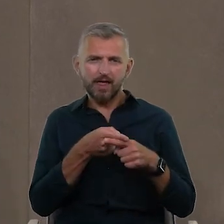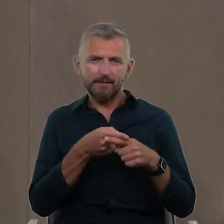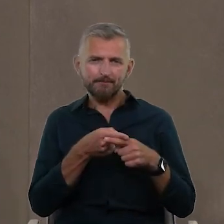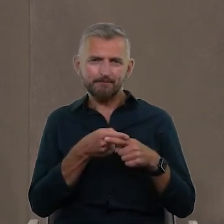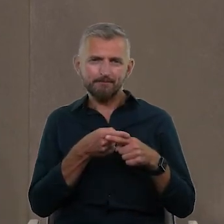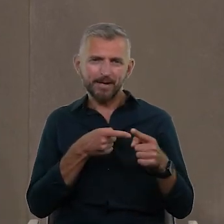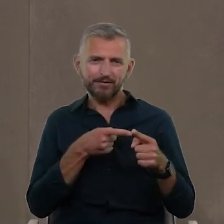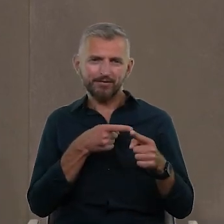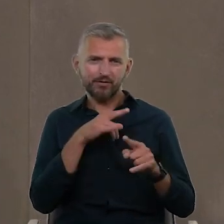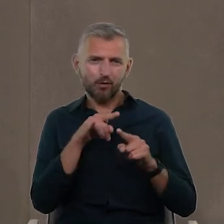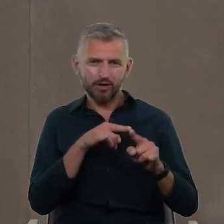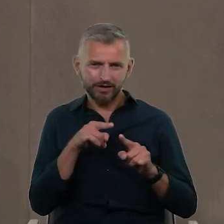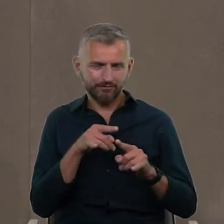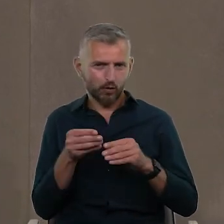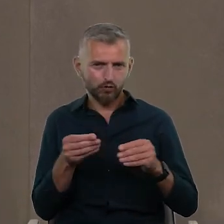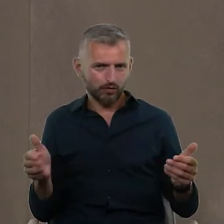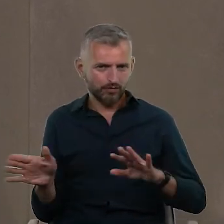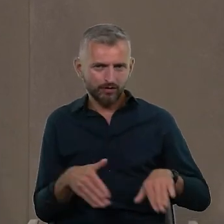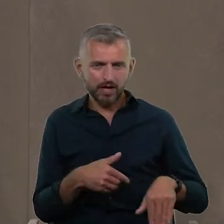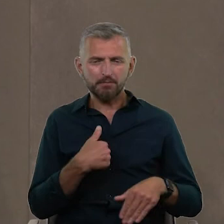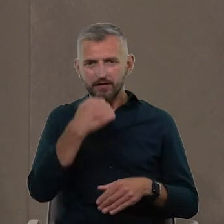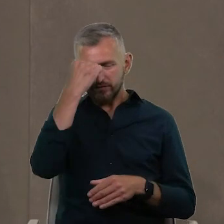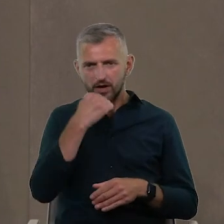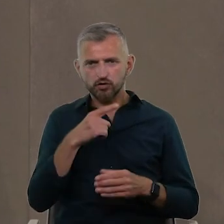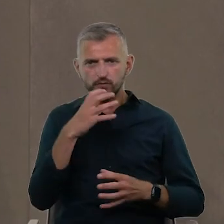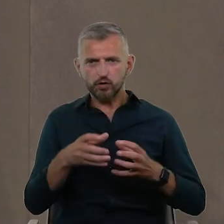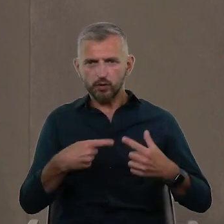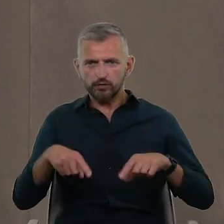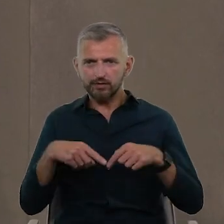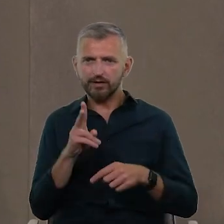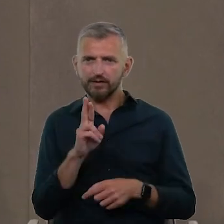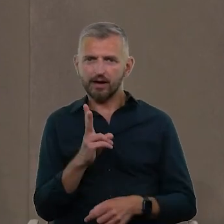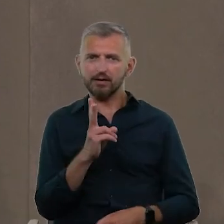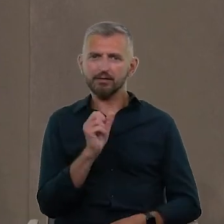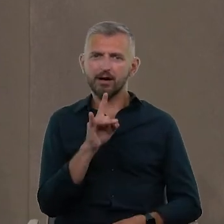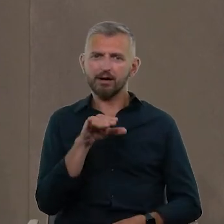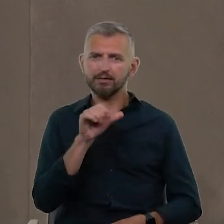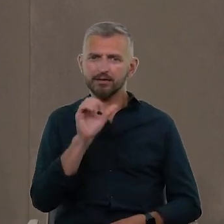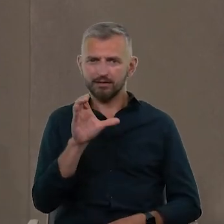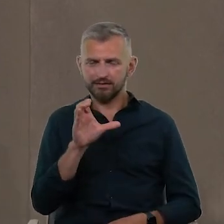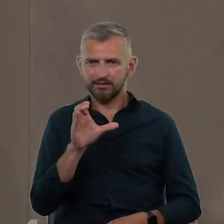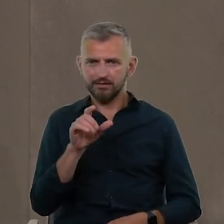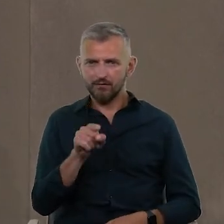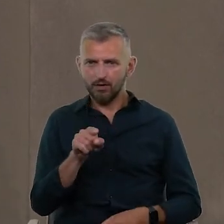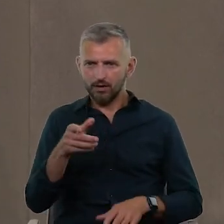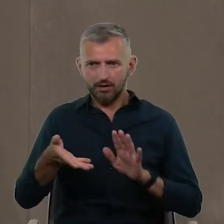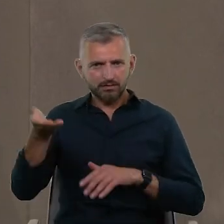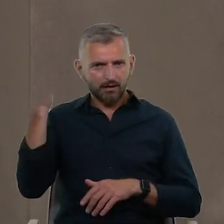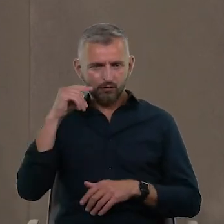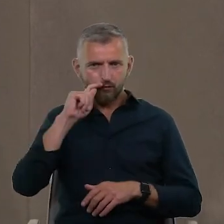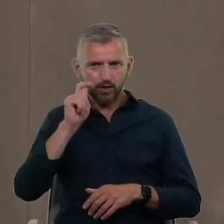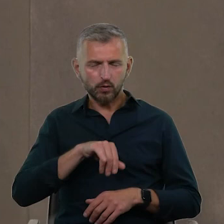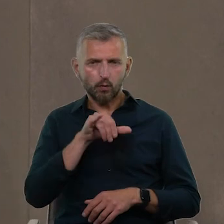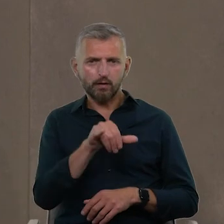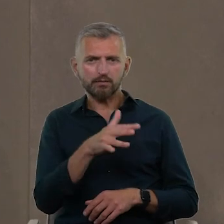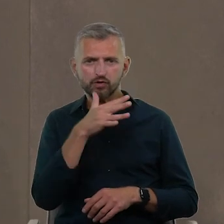пройшов. І ми вдячні за те, що такі міжнародні організації, як Caritas, вони вже дуже довго в Україні. У вас під час